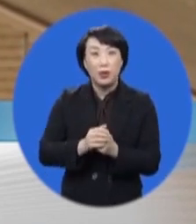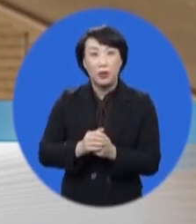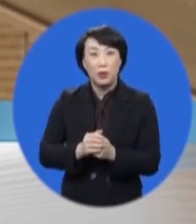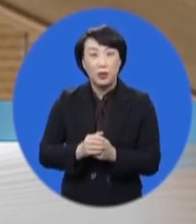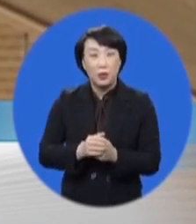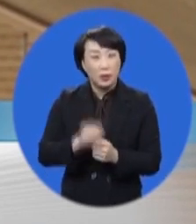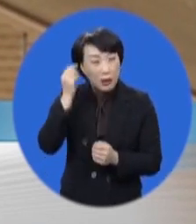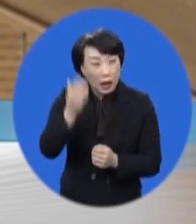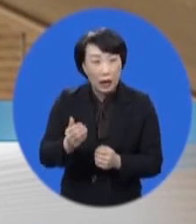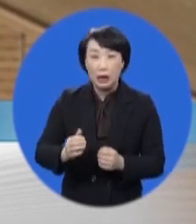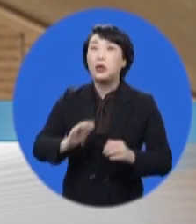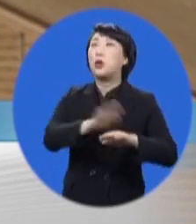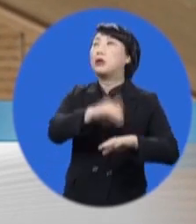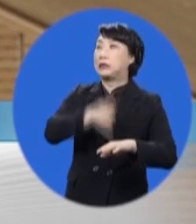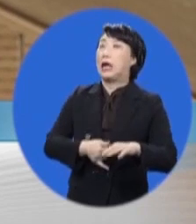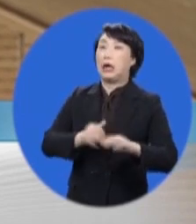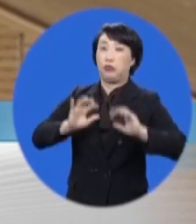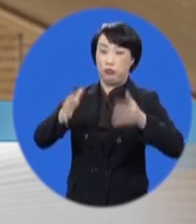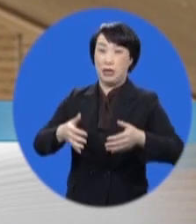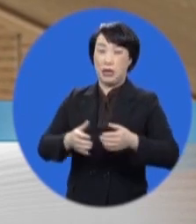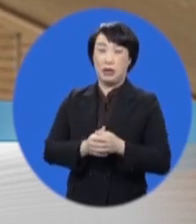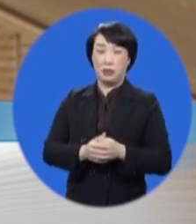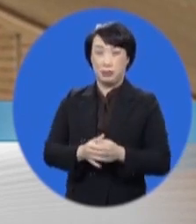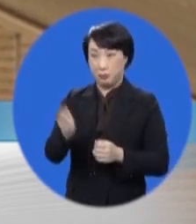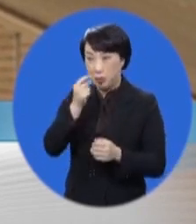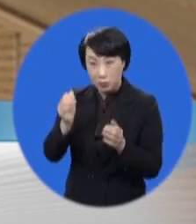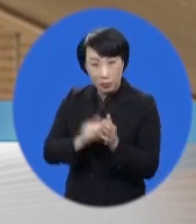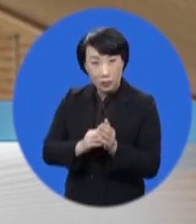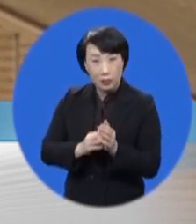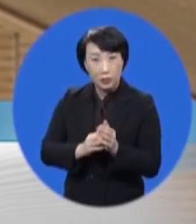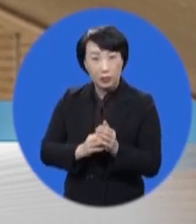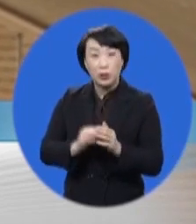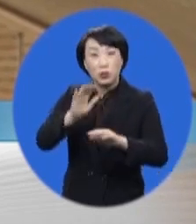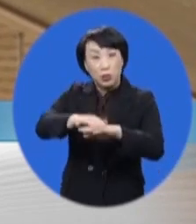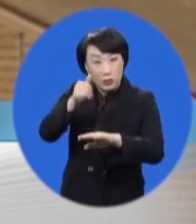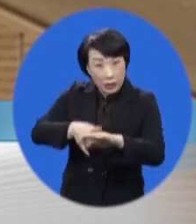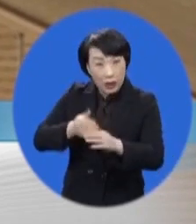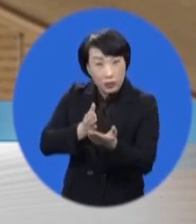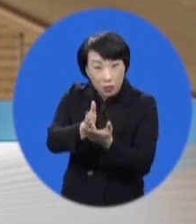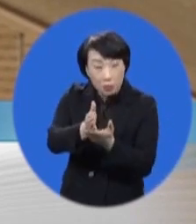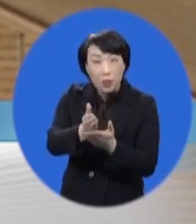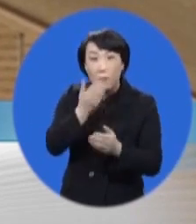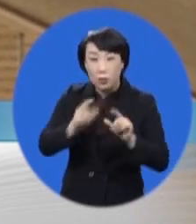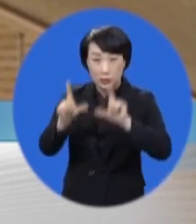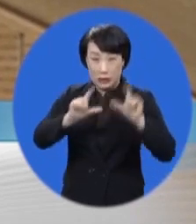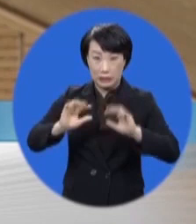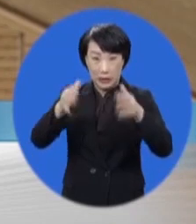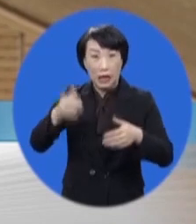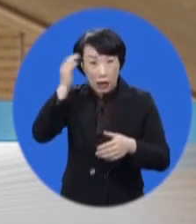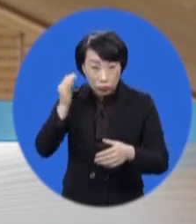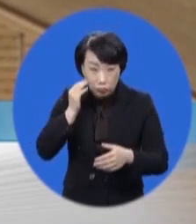국가입니까? 농업국가입니다. 그렇게 배웠어. 농업국가. 농사를 지어서 먹고 사는